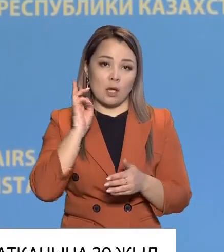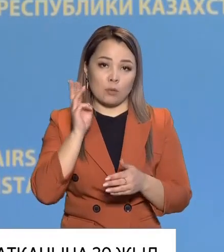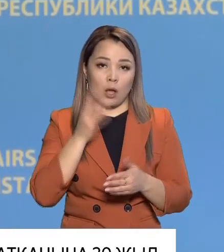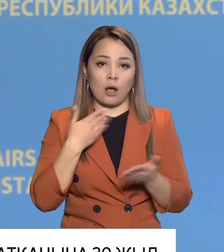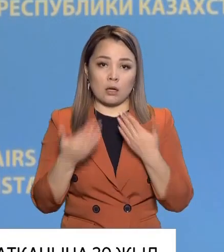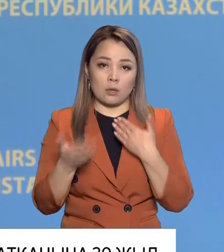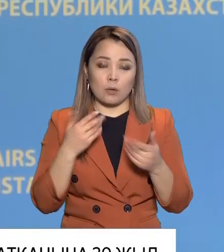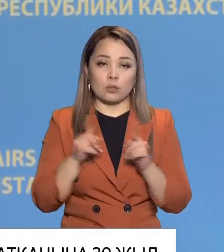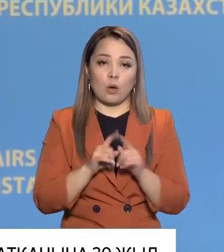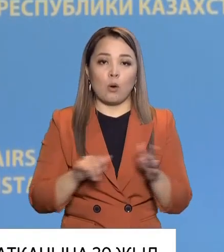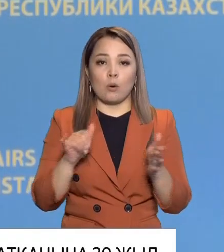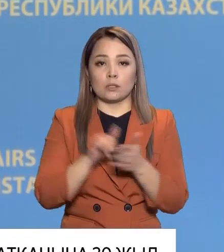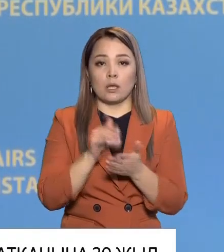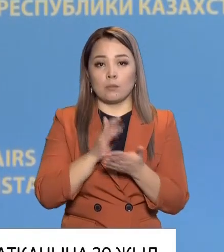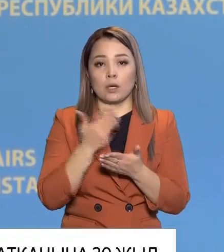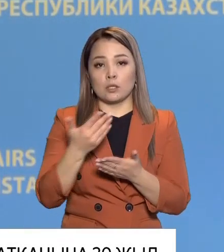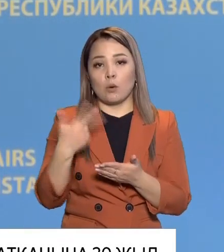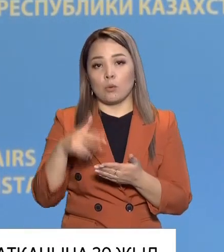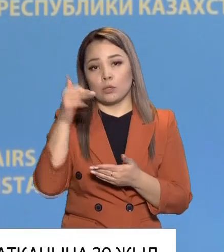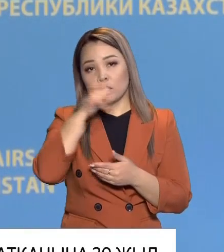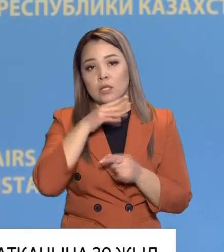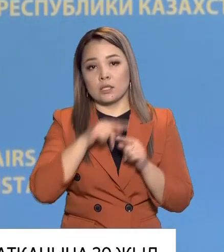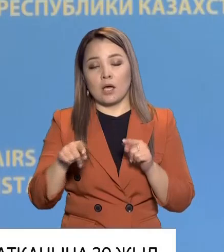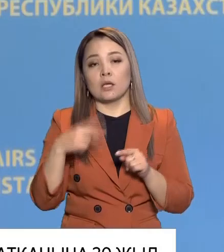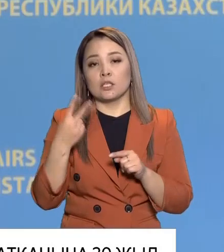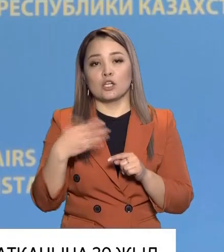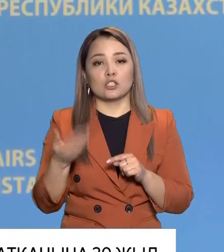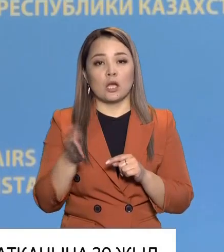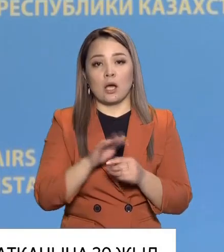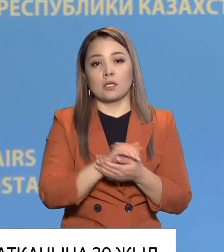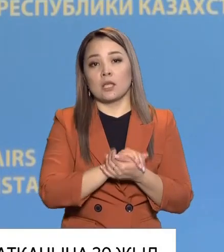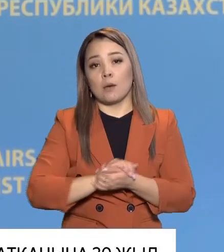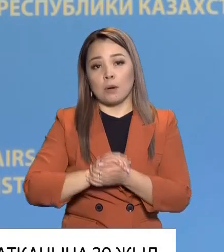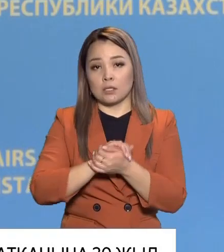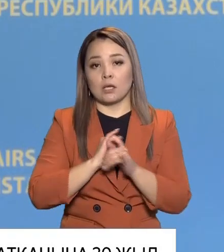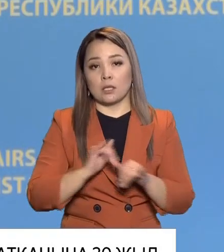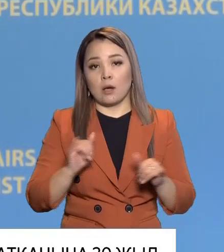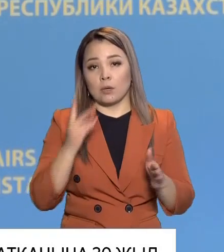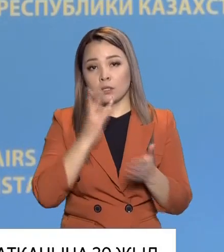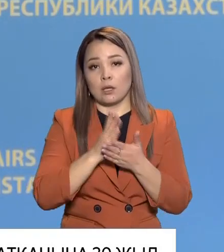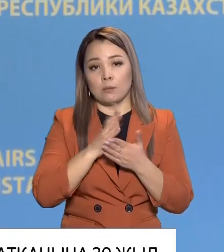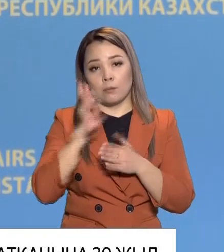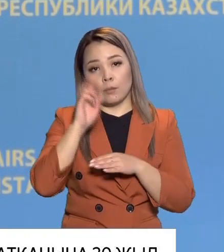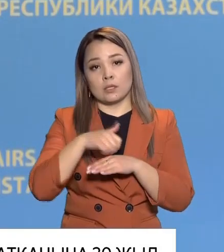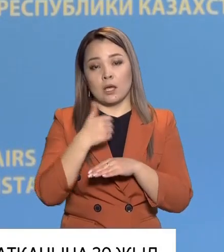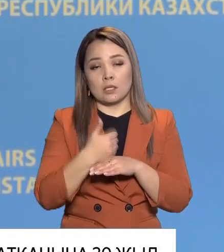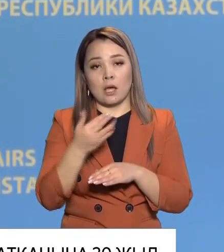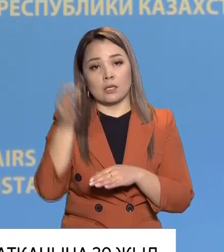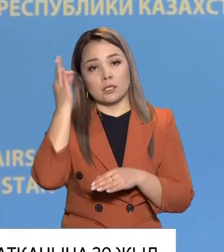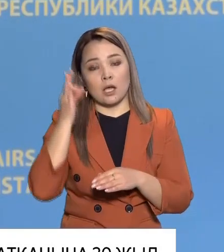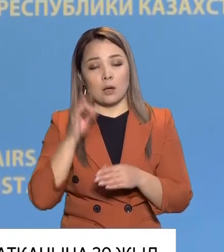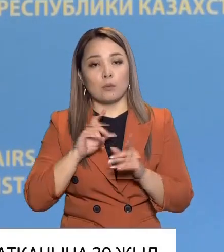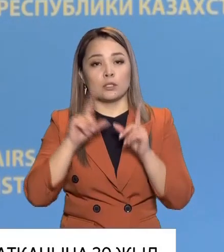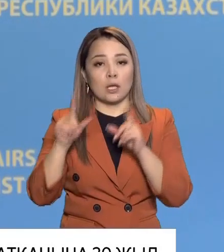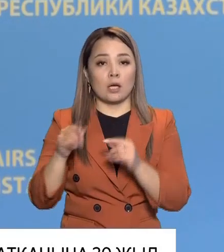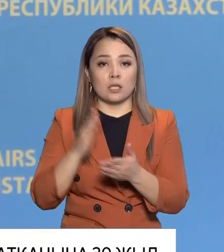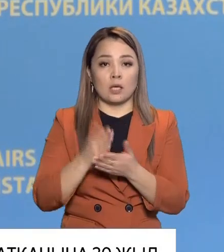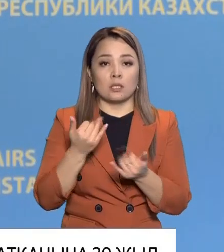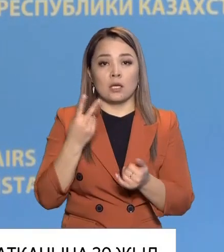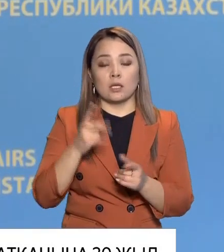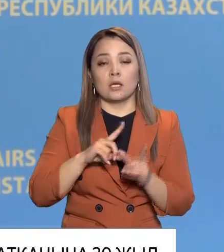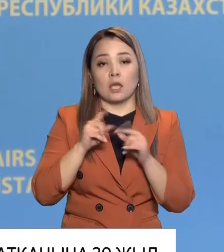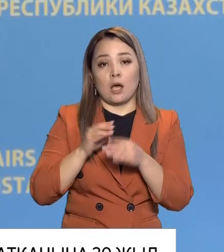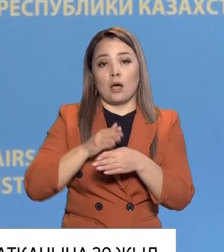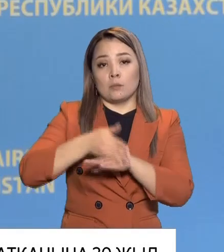дипломатиялық қарым-қатынас орнатқан ел. 30 жылдың ішінде екі жақты ынтымақтастық ілгері дамыды. Мемлекет басшысының Германияға жасаған соңғы екі